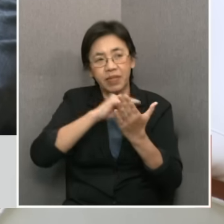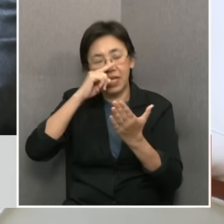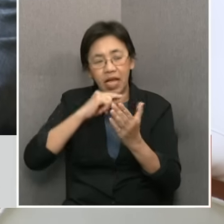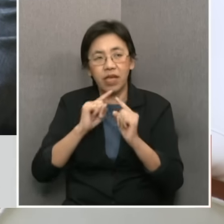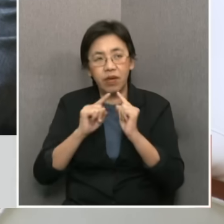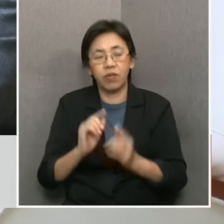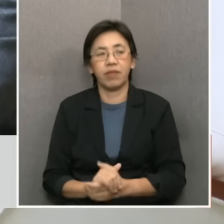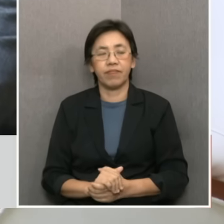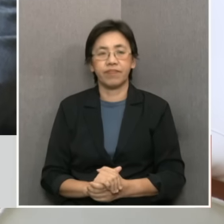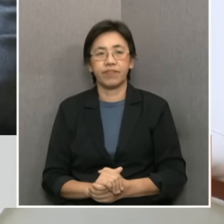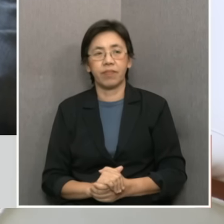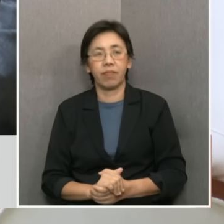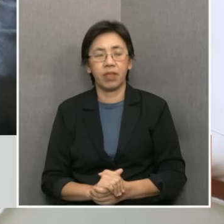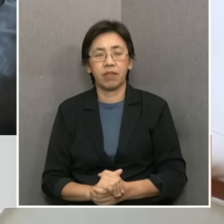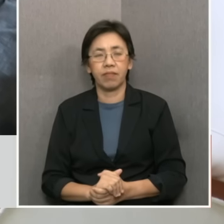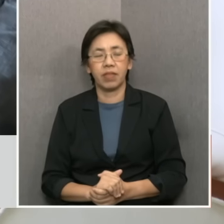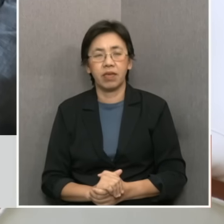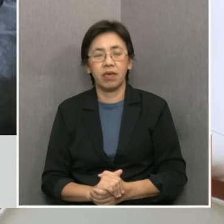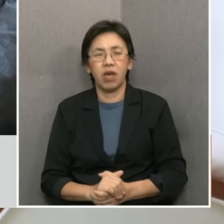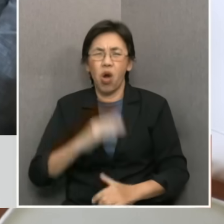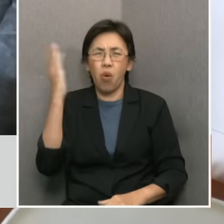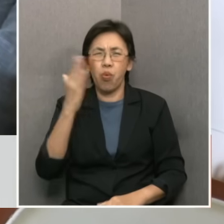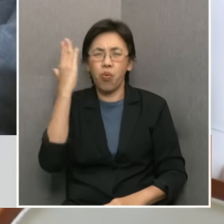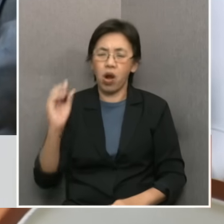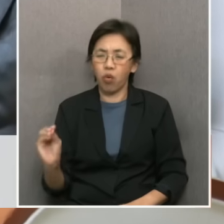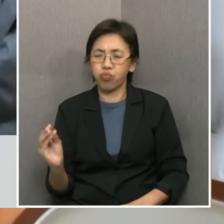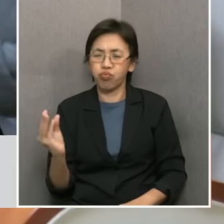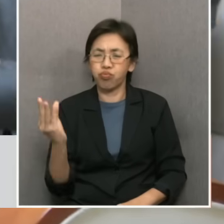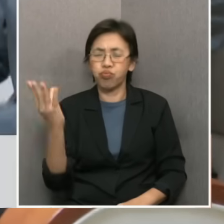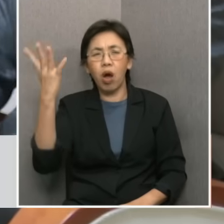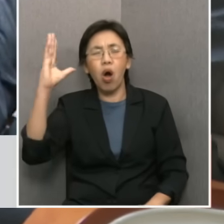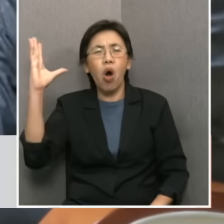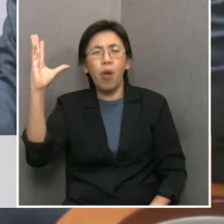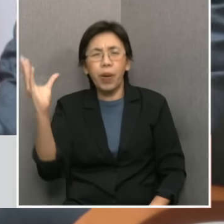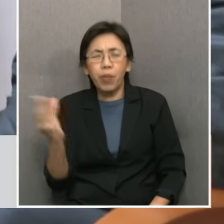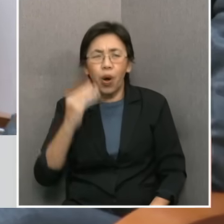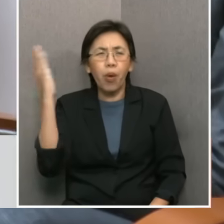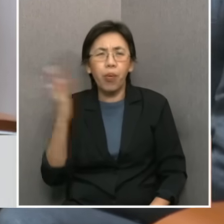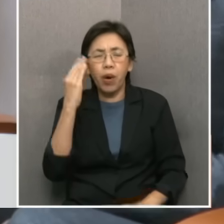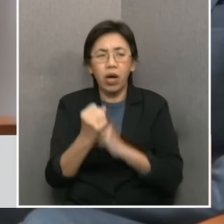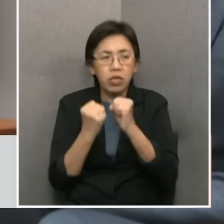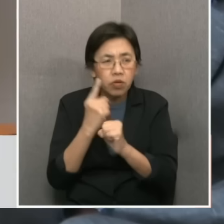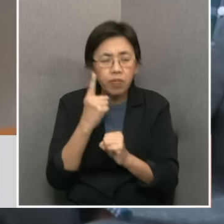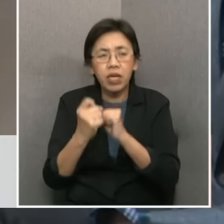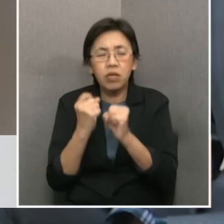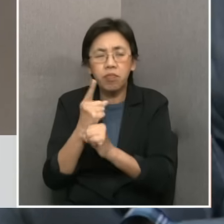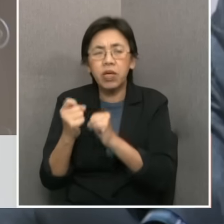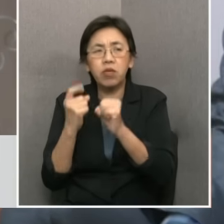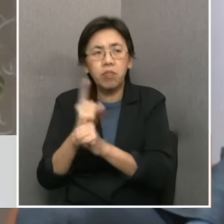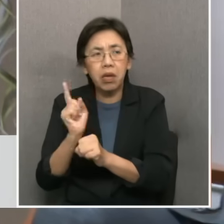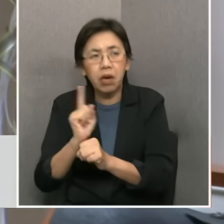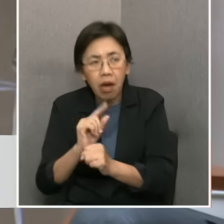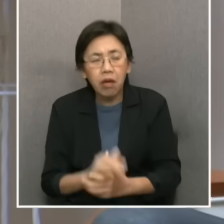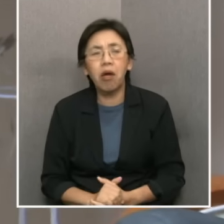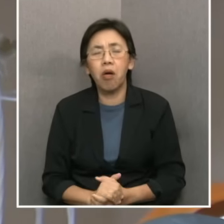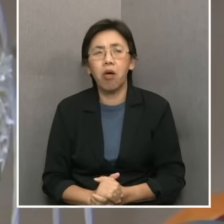ในส่วนของการก่อตัวของพายุในแต่ละปีนะฮะปีหนึ่งนี่ก็จริงๆแล้วมันจะมีการก่อตัวขึ้นนะ